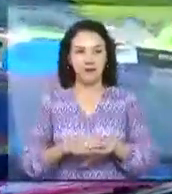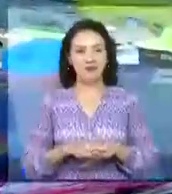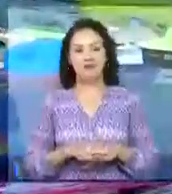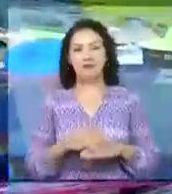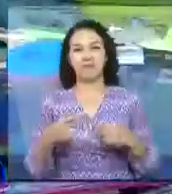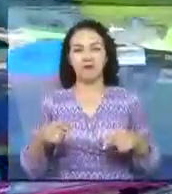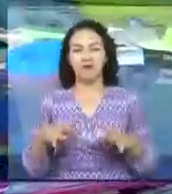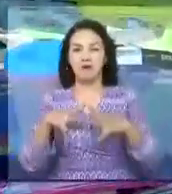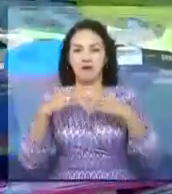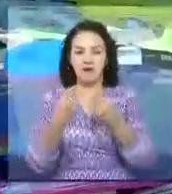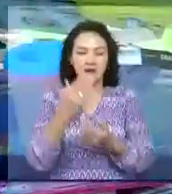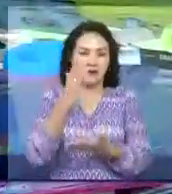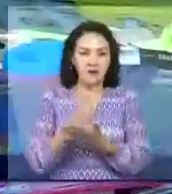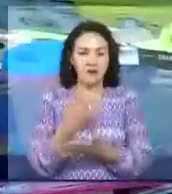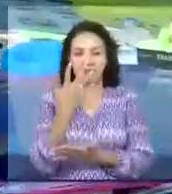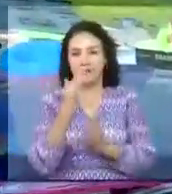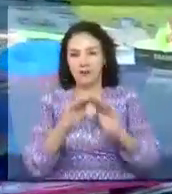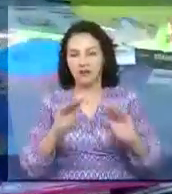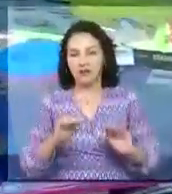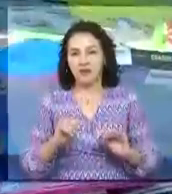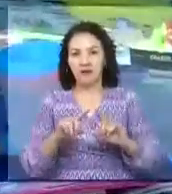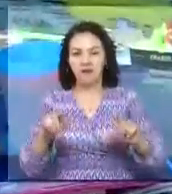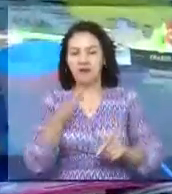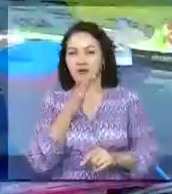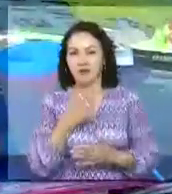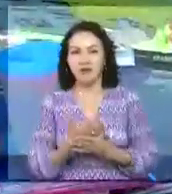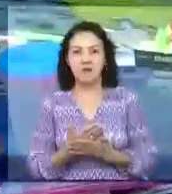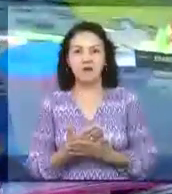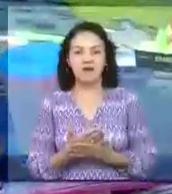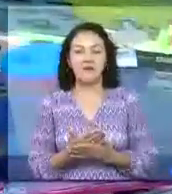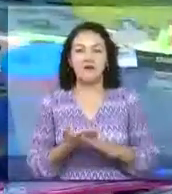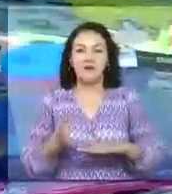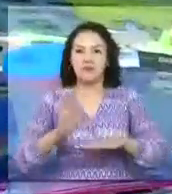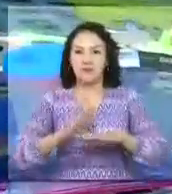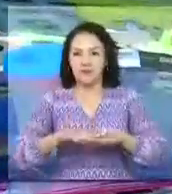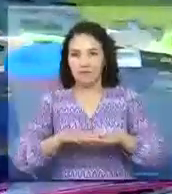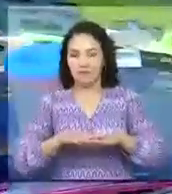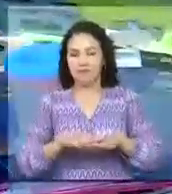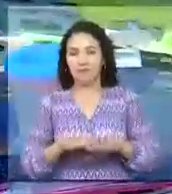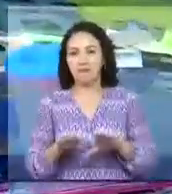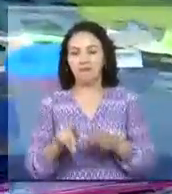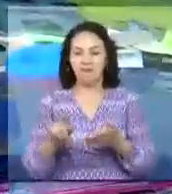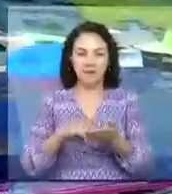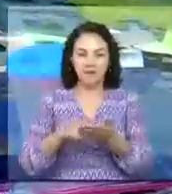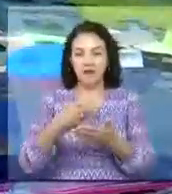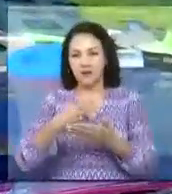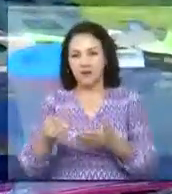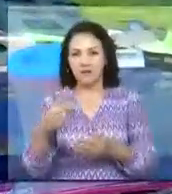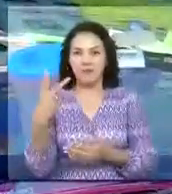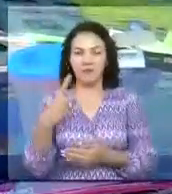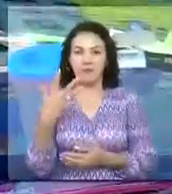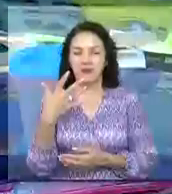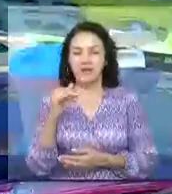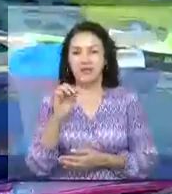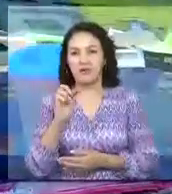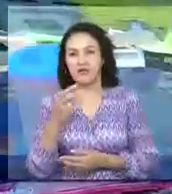более в некоторых семьях есть по 5 детей школьного возраста. Довольно накладно обходится. Вот тетради здесь покупаем по 25 тенге